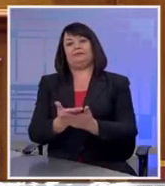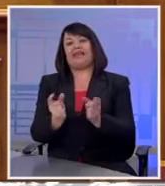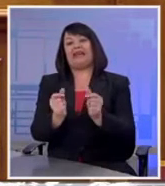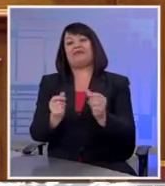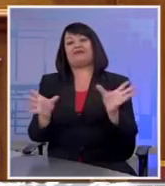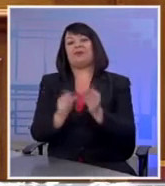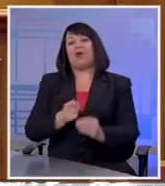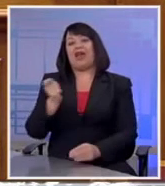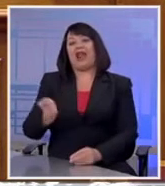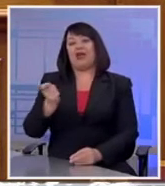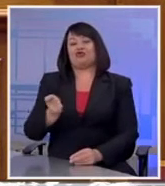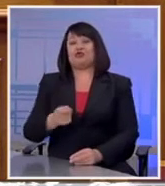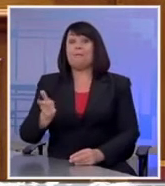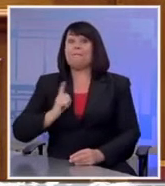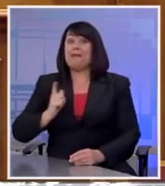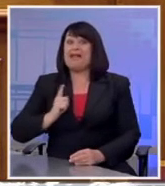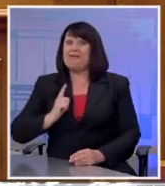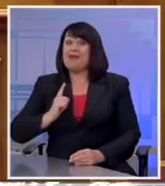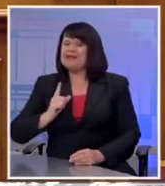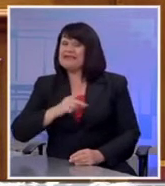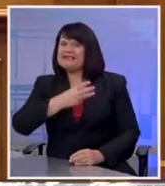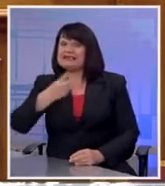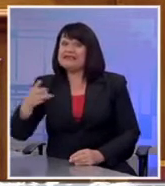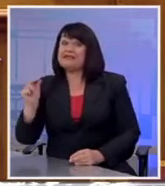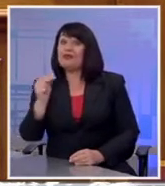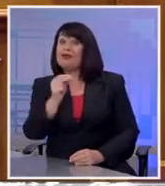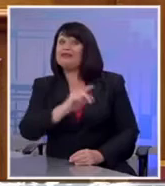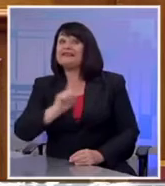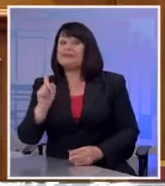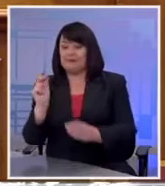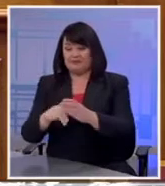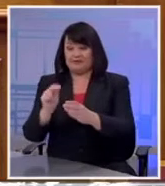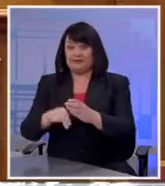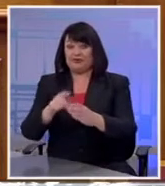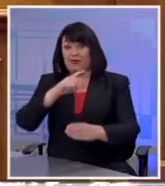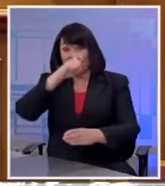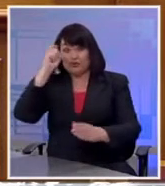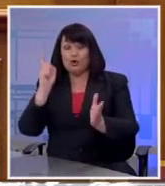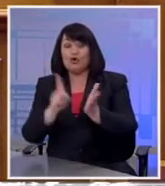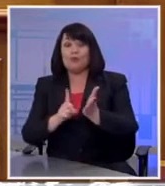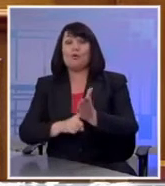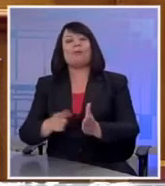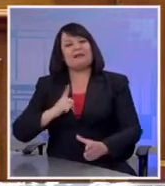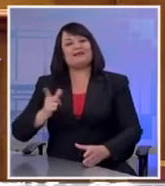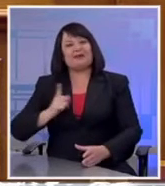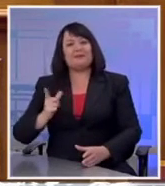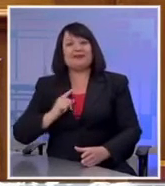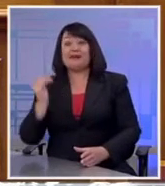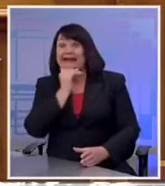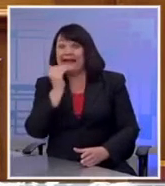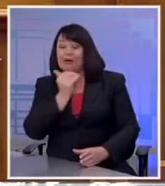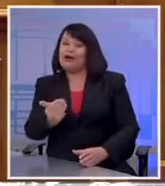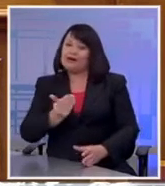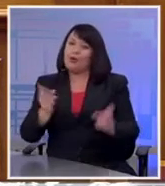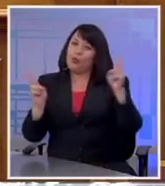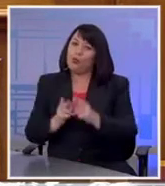του χρέους. Μην περιμένετε, κύριοι βουλευτές του ΣΥΡΙΖΑ, αν ψηφίσετε δύσκολους νόμους βασιζόμενοι σε αυτό ότι θα έρθει γρήγορα μείωση